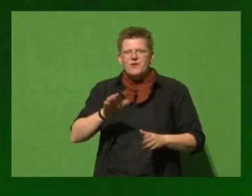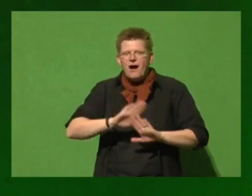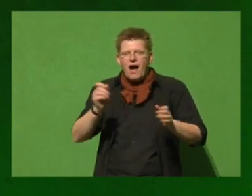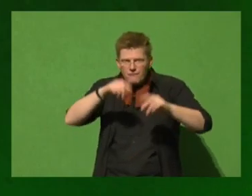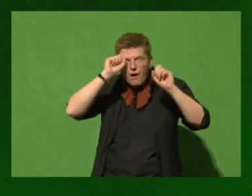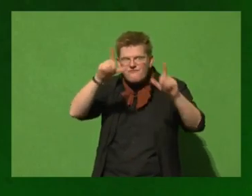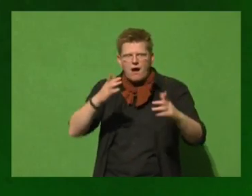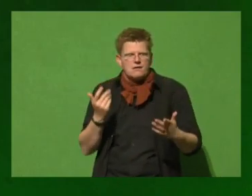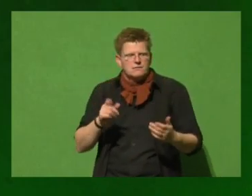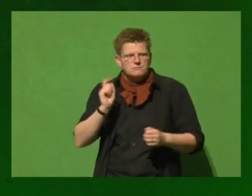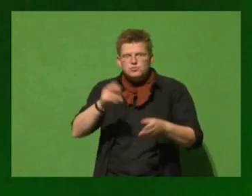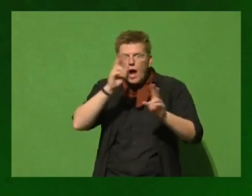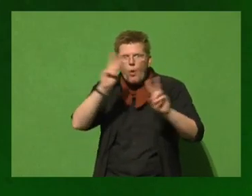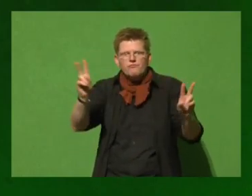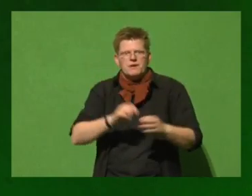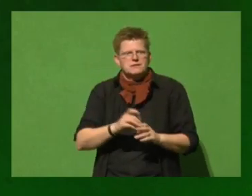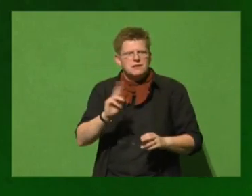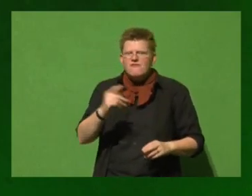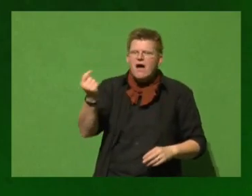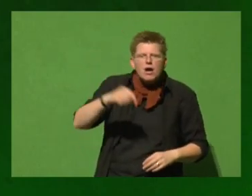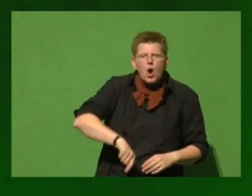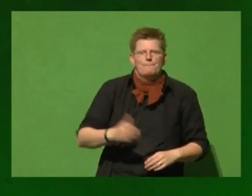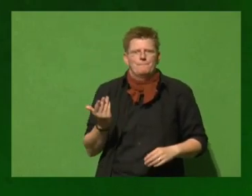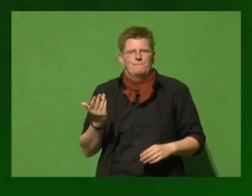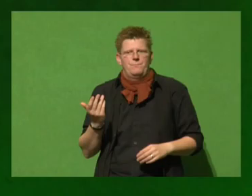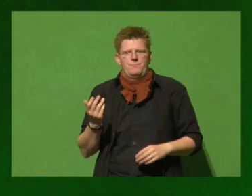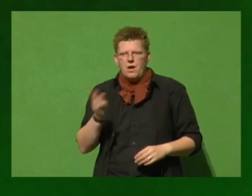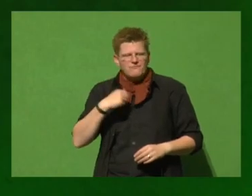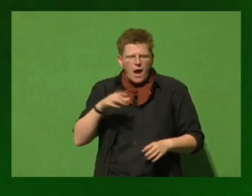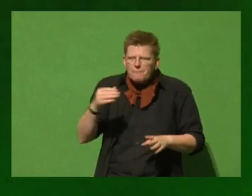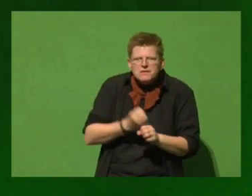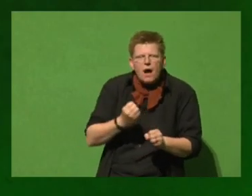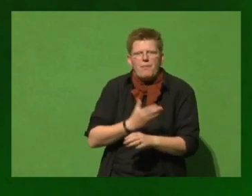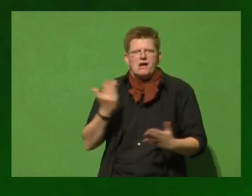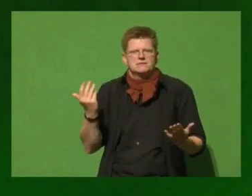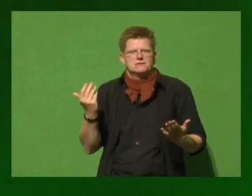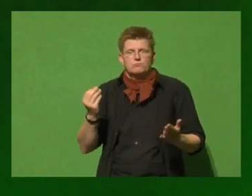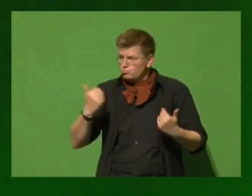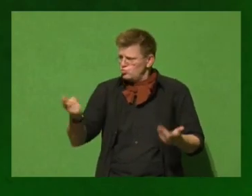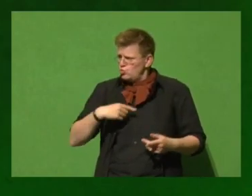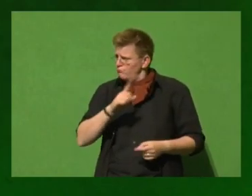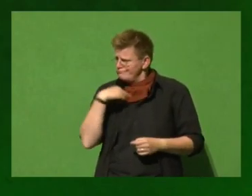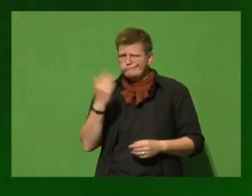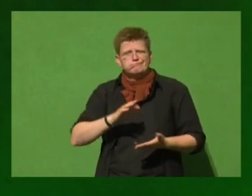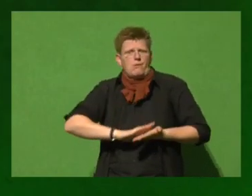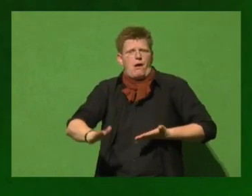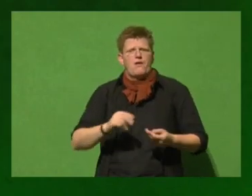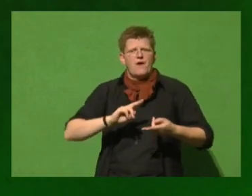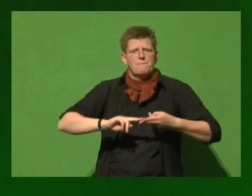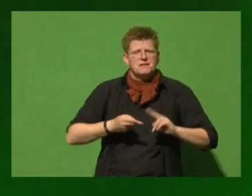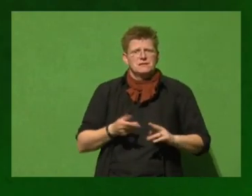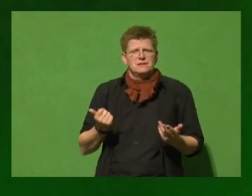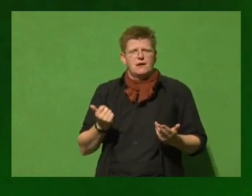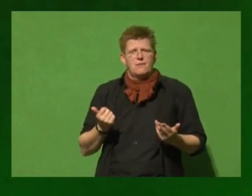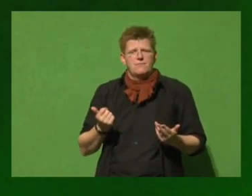sein und darauf aufpassen, wer kommt zu uns und wer arbeitet bei uns mit. Das sind wir als einfache Mitglieder der Partei, ein schönes Wort,